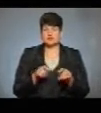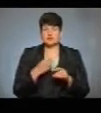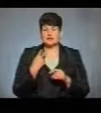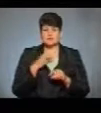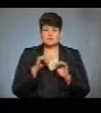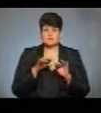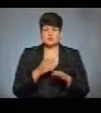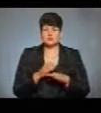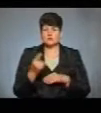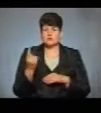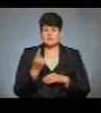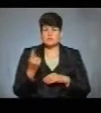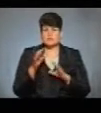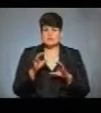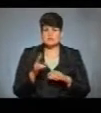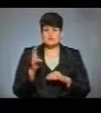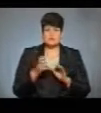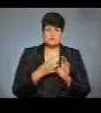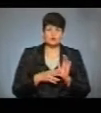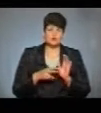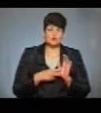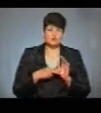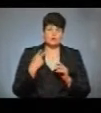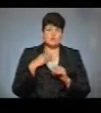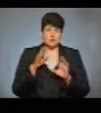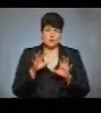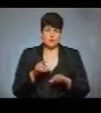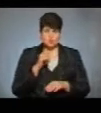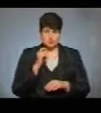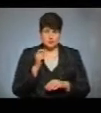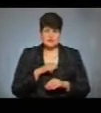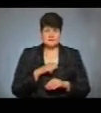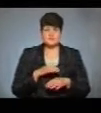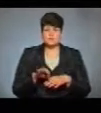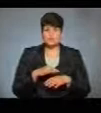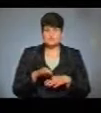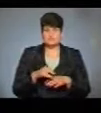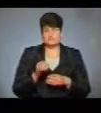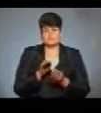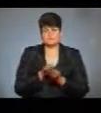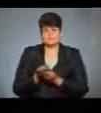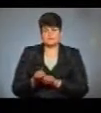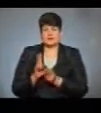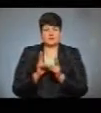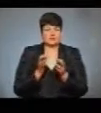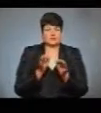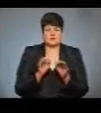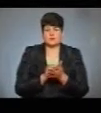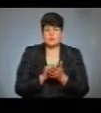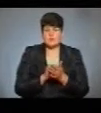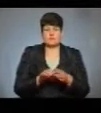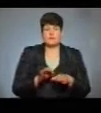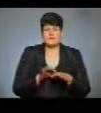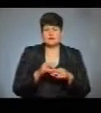за частиною 1 статті 297 Кримінального кодексу України «Наруга над могилами». На сьогоднішній день ніхто дозвільних документів на